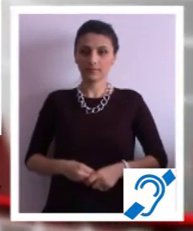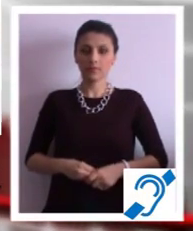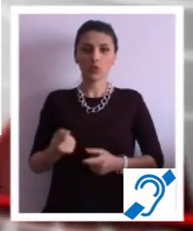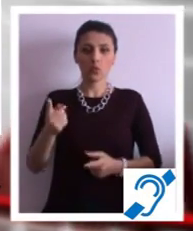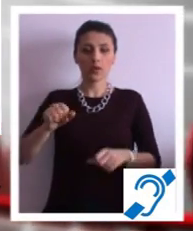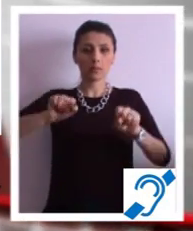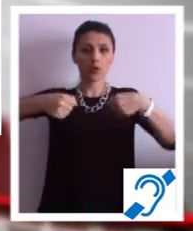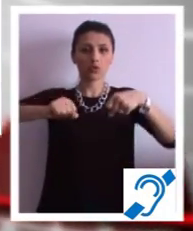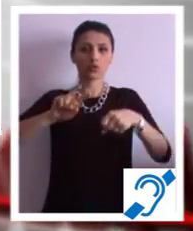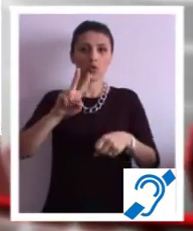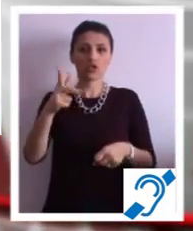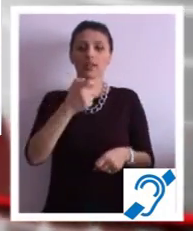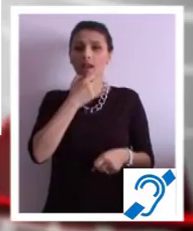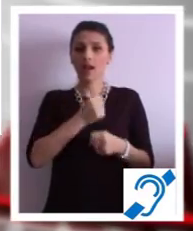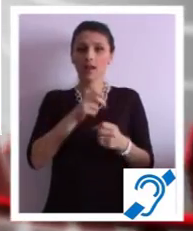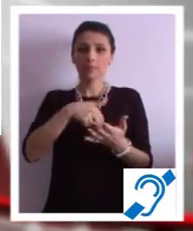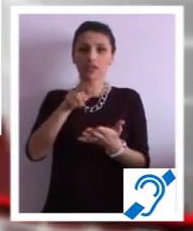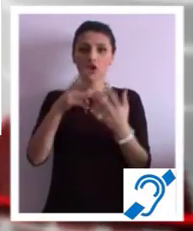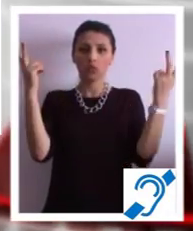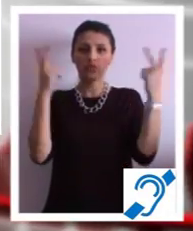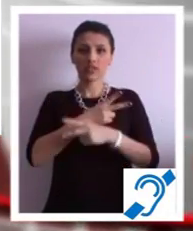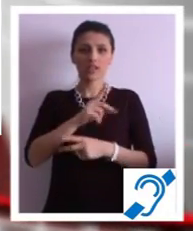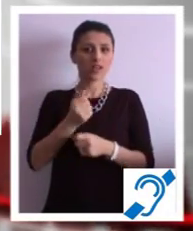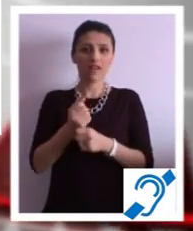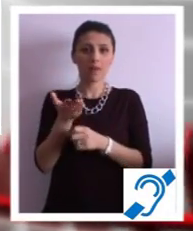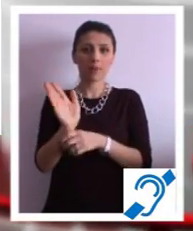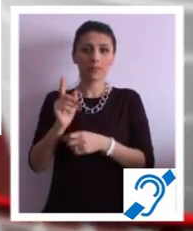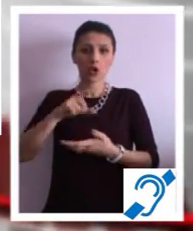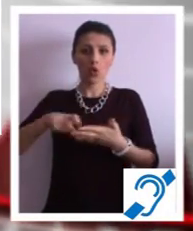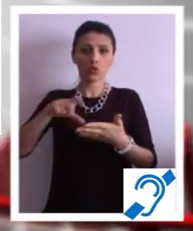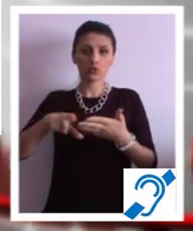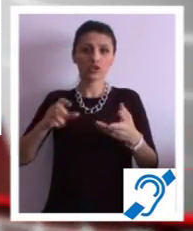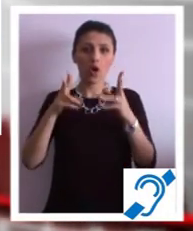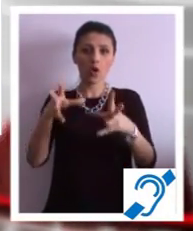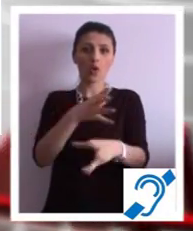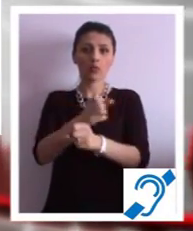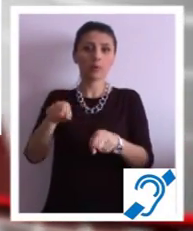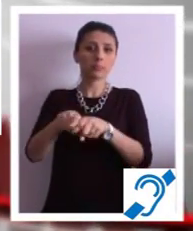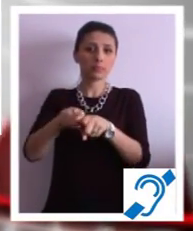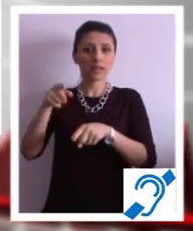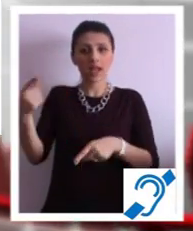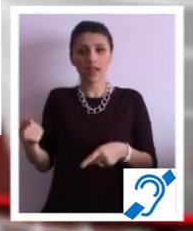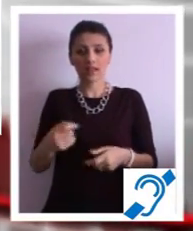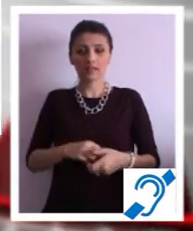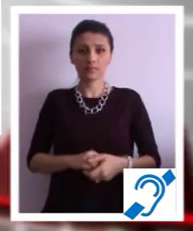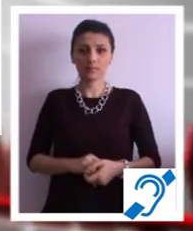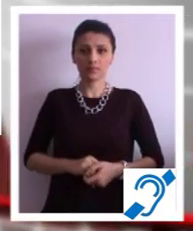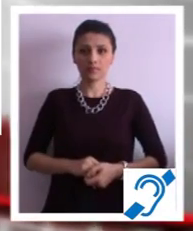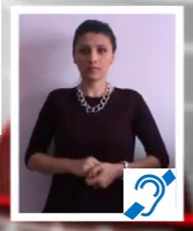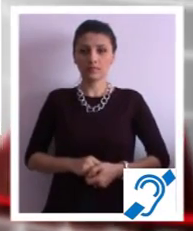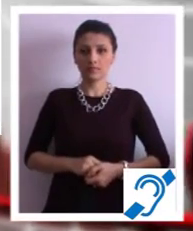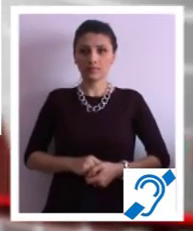Un motociclist de 23 de ani care mergea cu viteză și nici nu avea permis de conducere și-a omorât prietenul pasager pe motor.